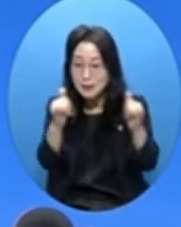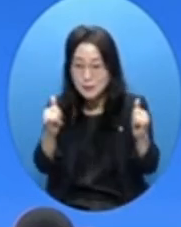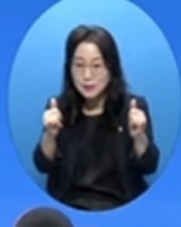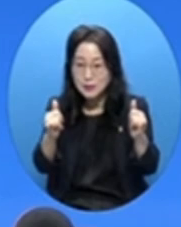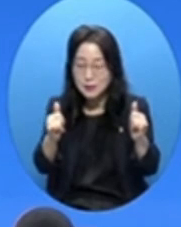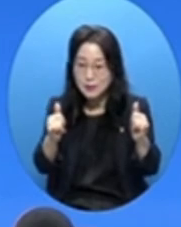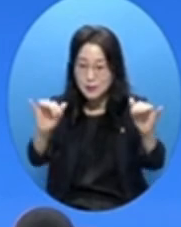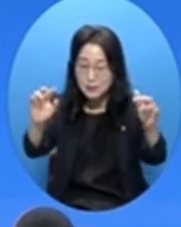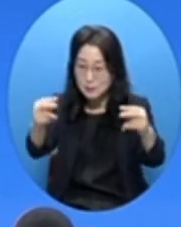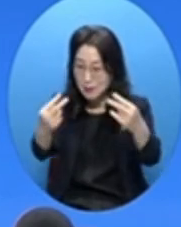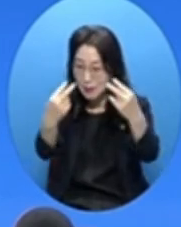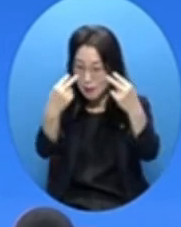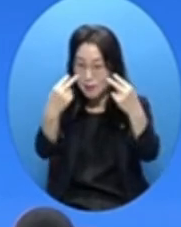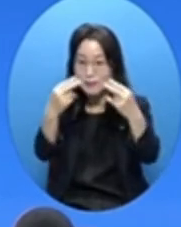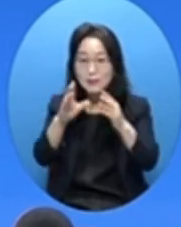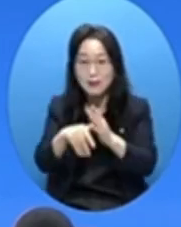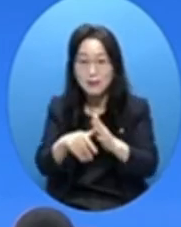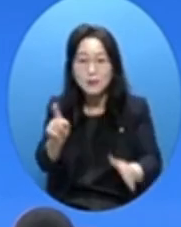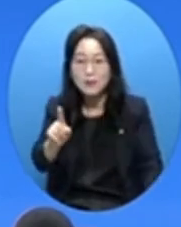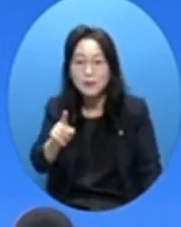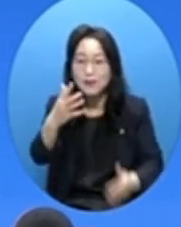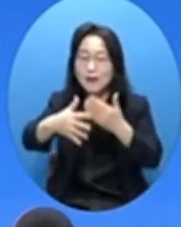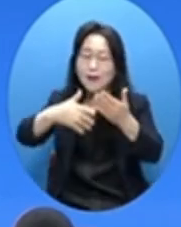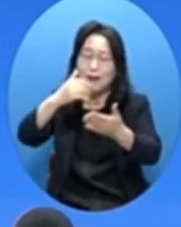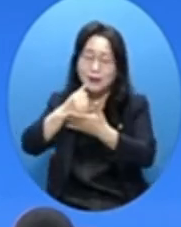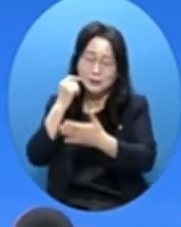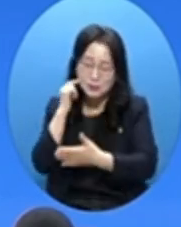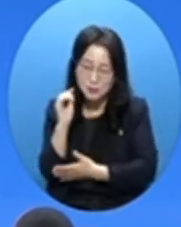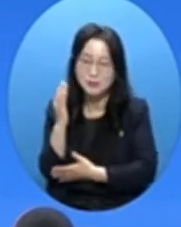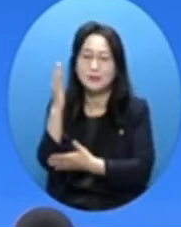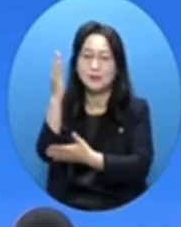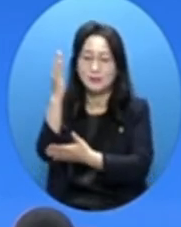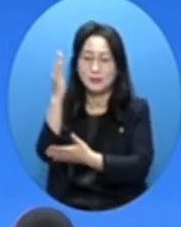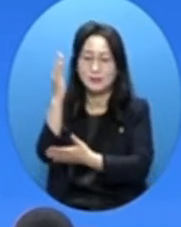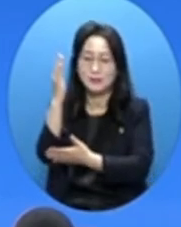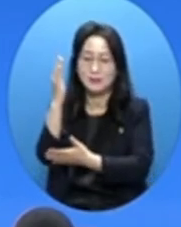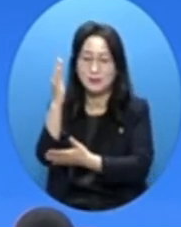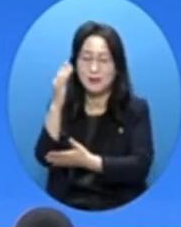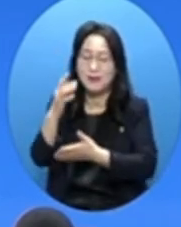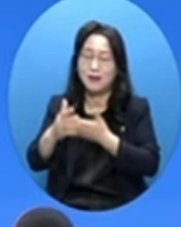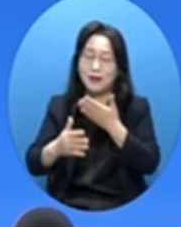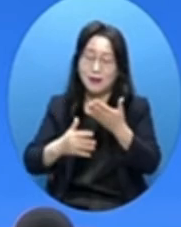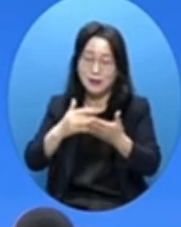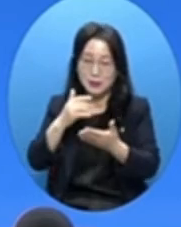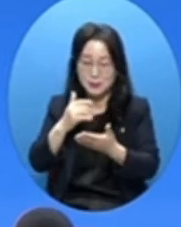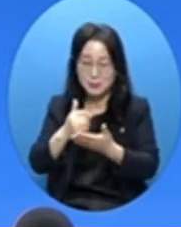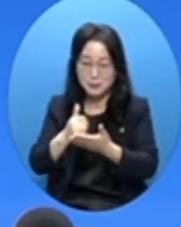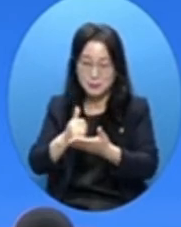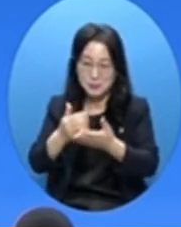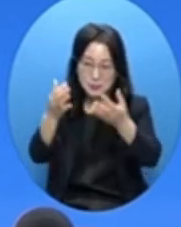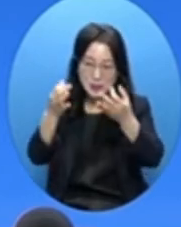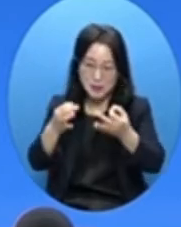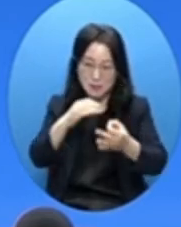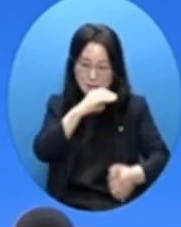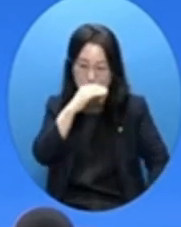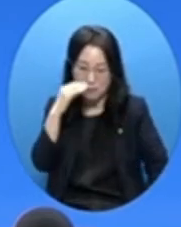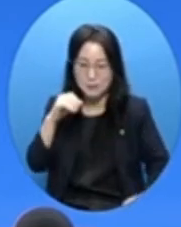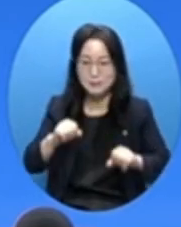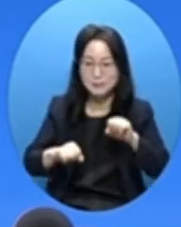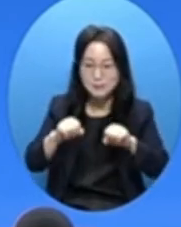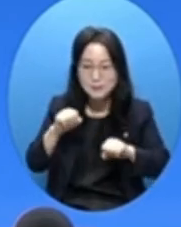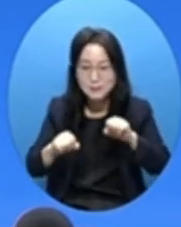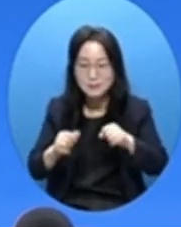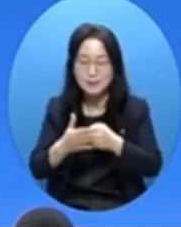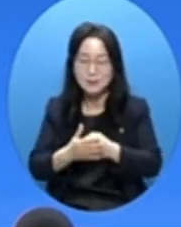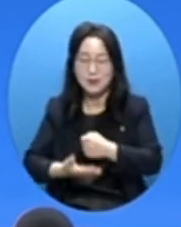우리를 보고 함 경험을 드리고 우리 1 모든 힘을 통해서 우리를